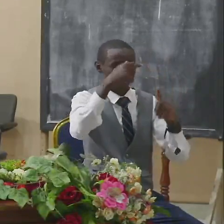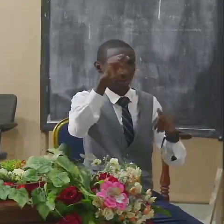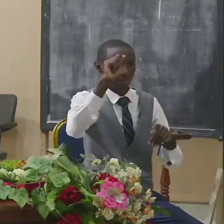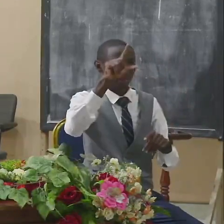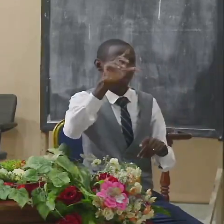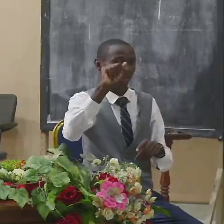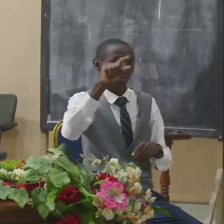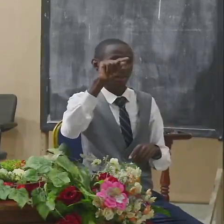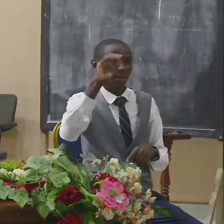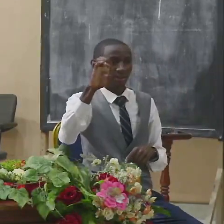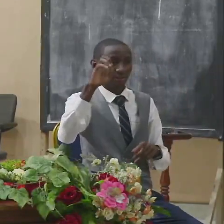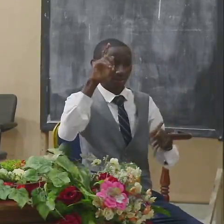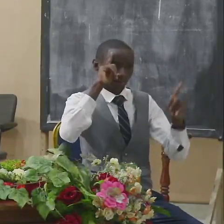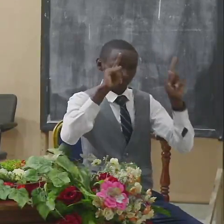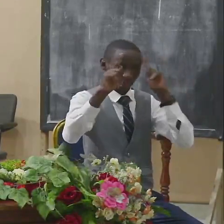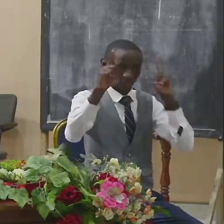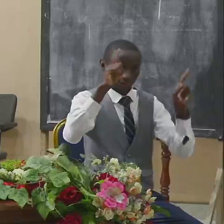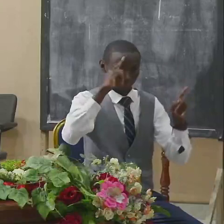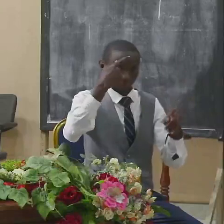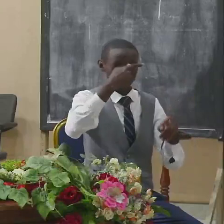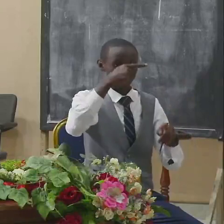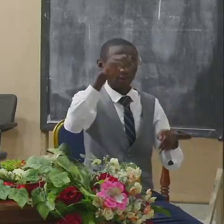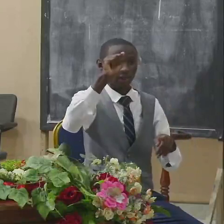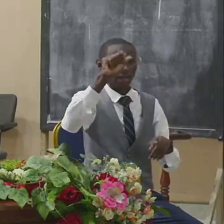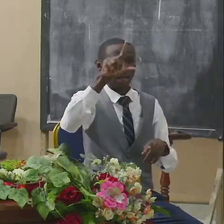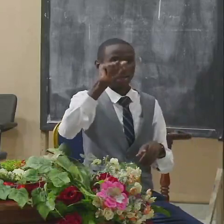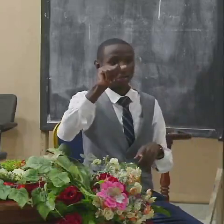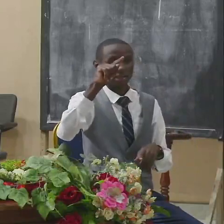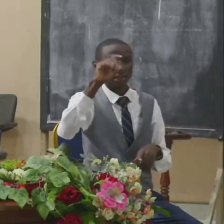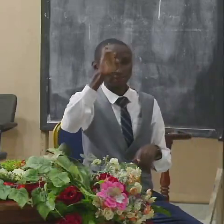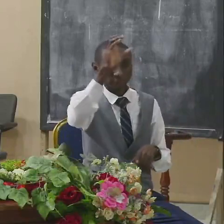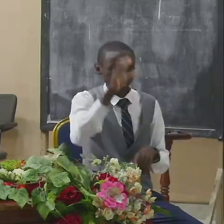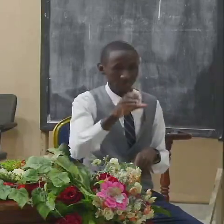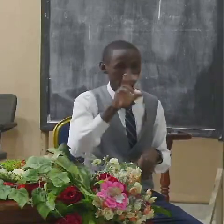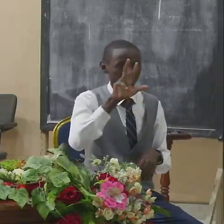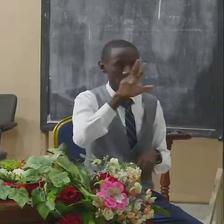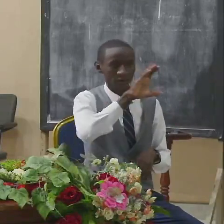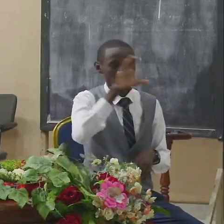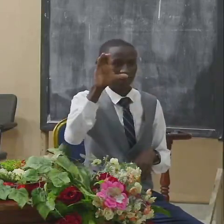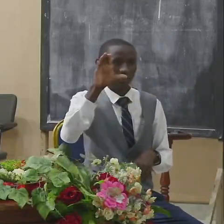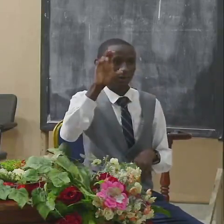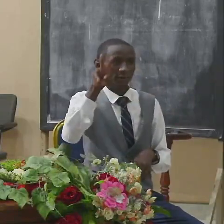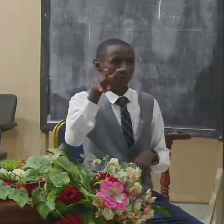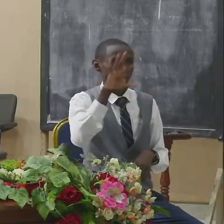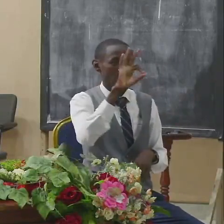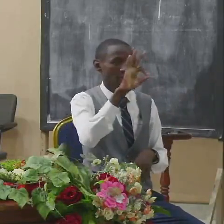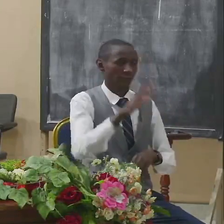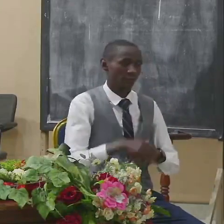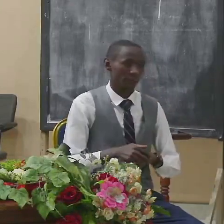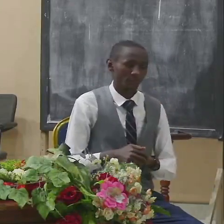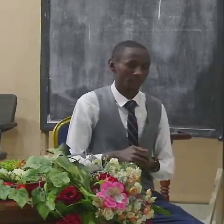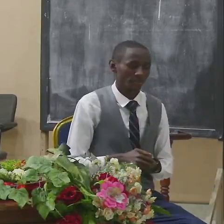Galatia Galates 3 wa Galatia sura 3 verset 29 mustari makumi mbili na kenda